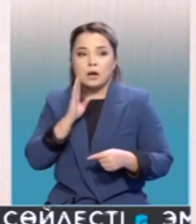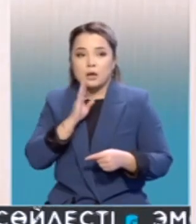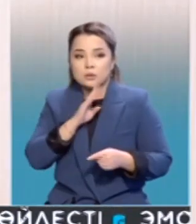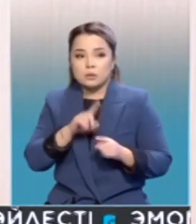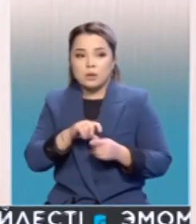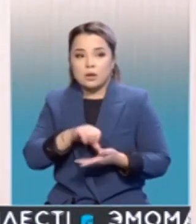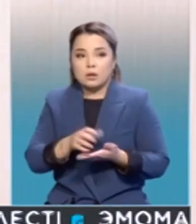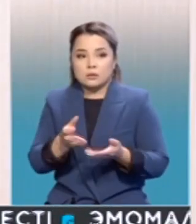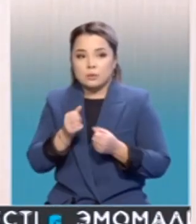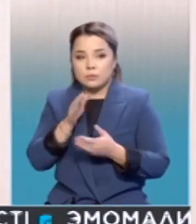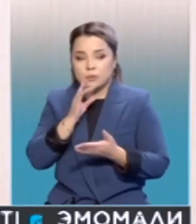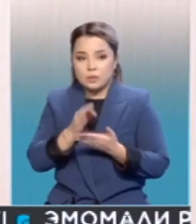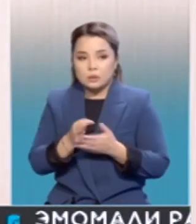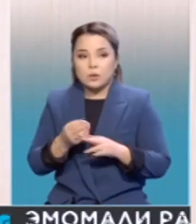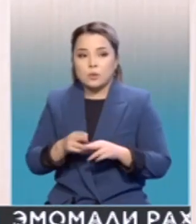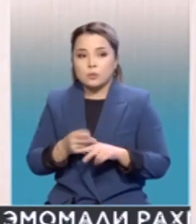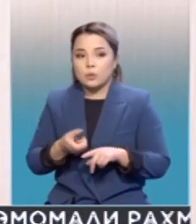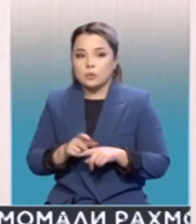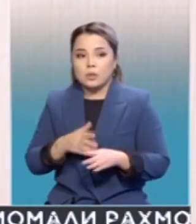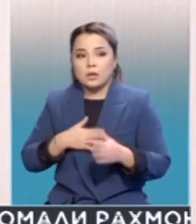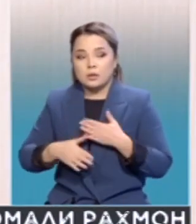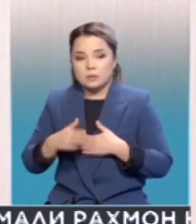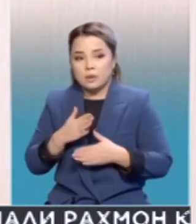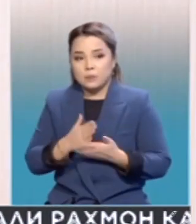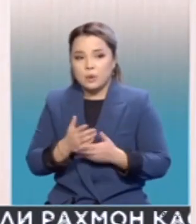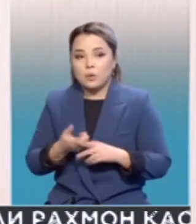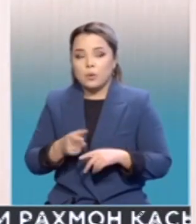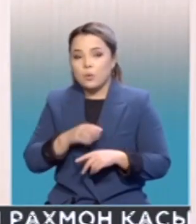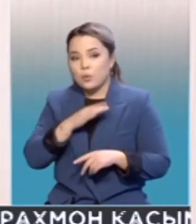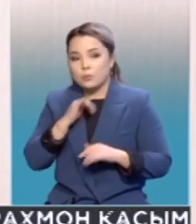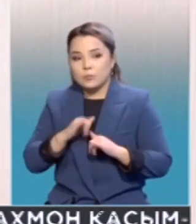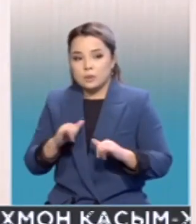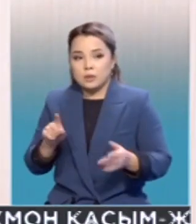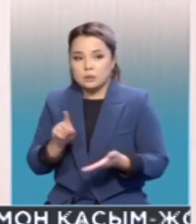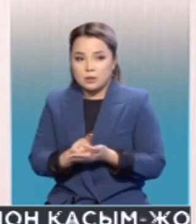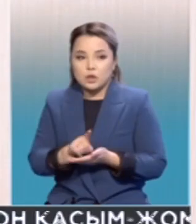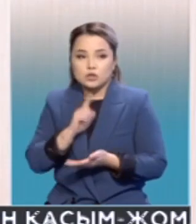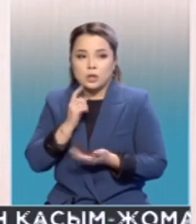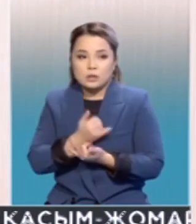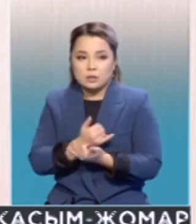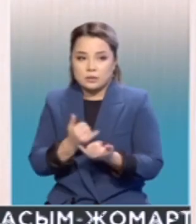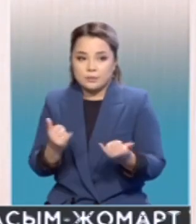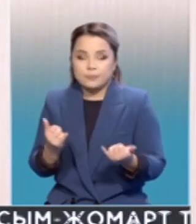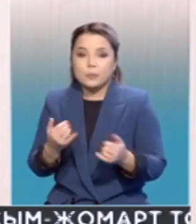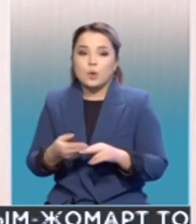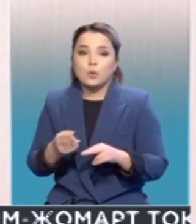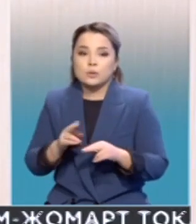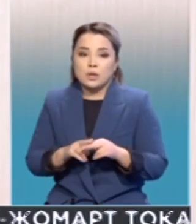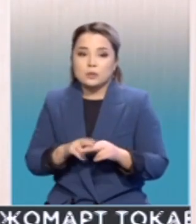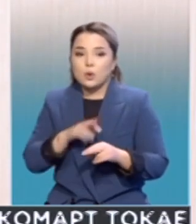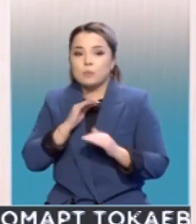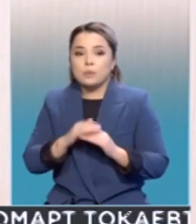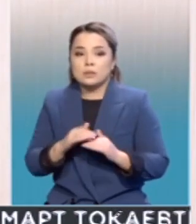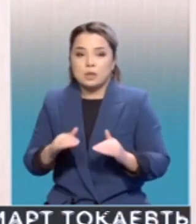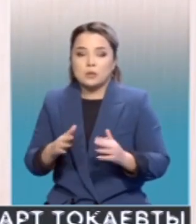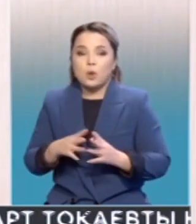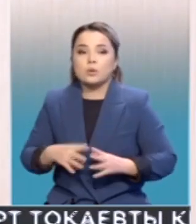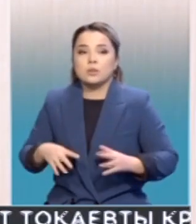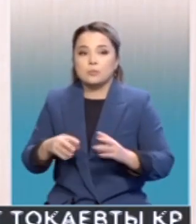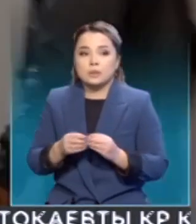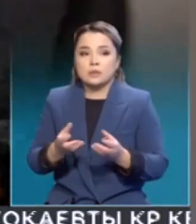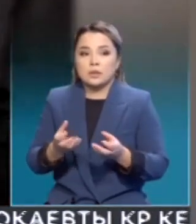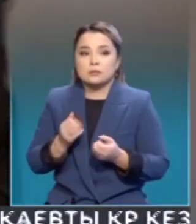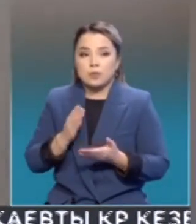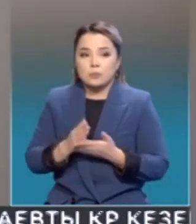кейін ала алмаймын. Мен үшін өте қуаныштымын. Осындай көп болса екен деймін жастарға. Көп балалы отбасы алып жатыр